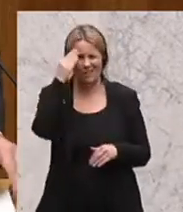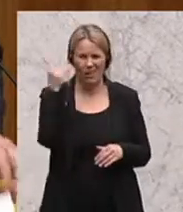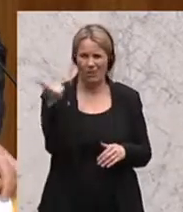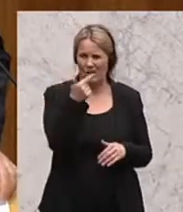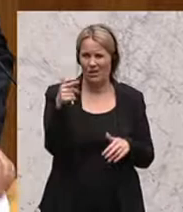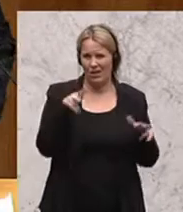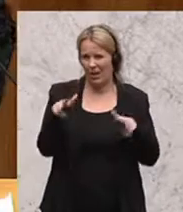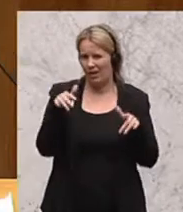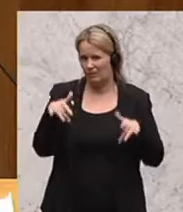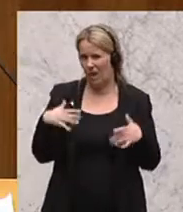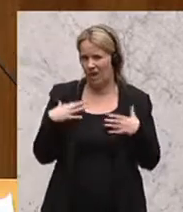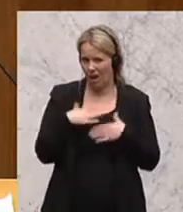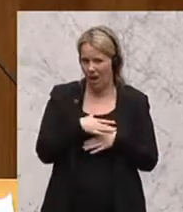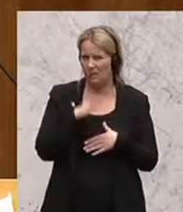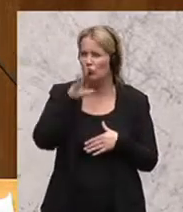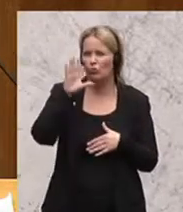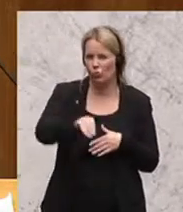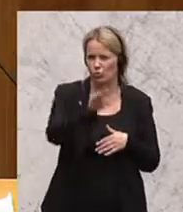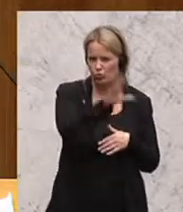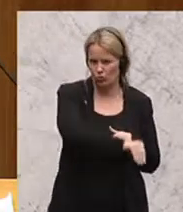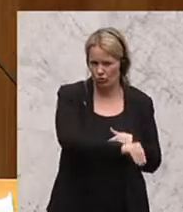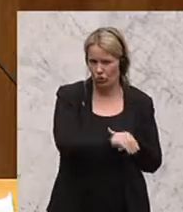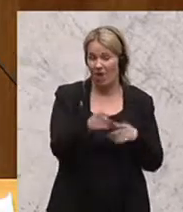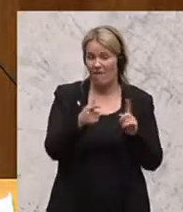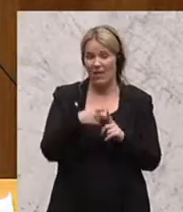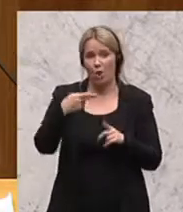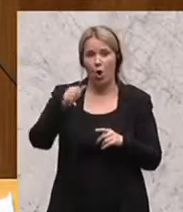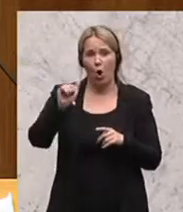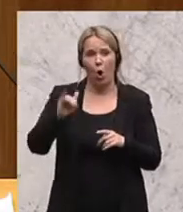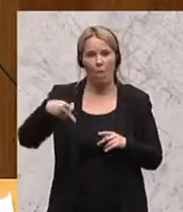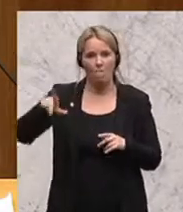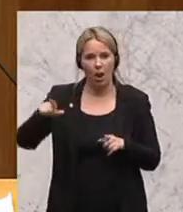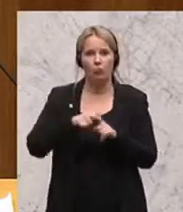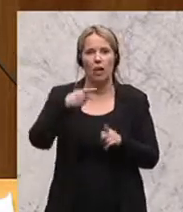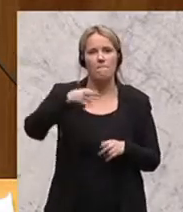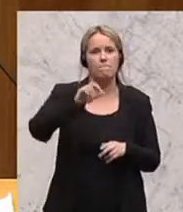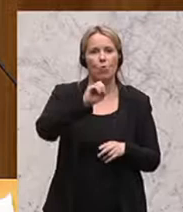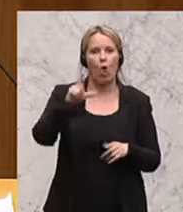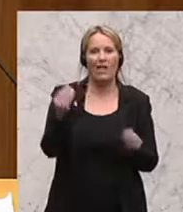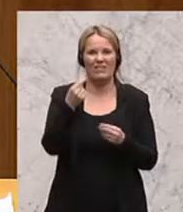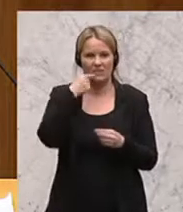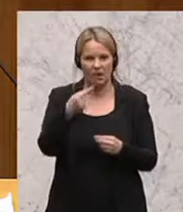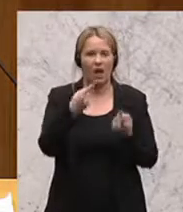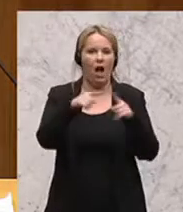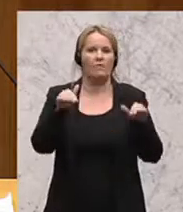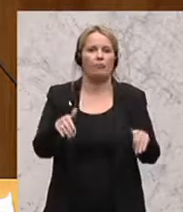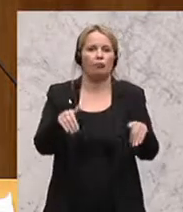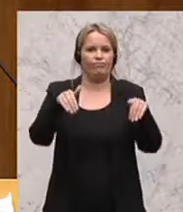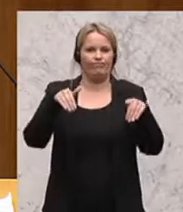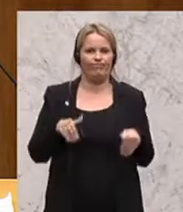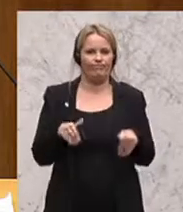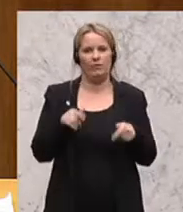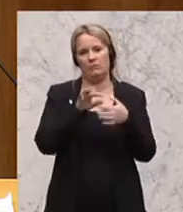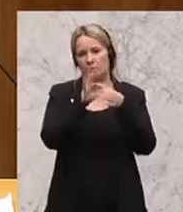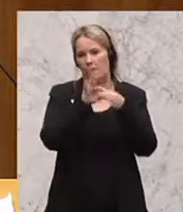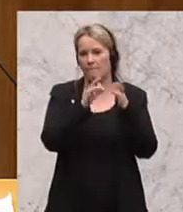herrscht Angst und Gusch unter dem Motto, wenn der Häupl was sagt und der Bröll was sagen, dann hat jeder andere sich draus zu halten, wenn es um